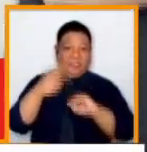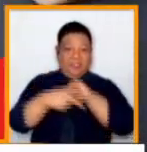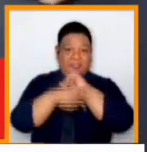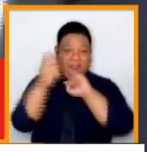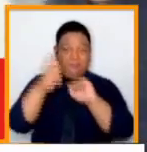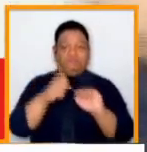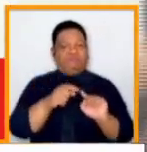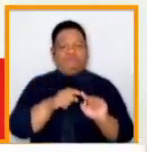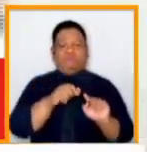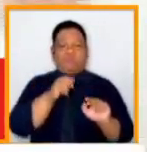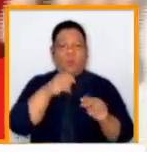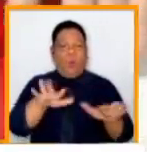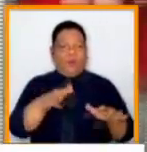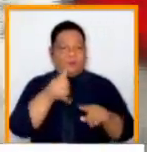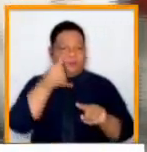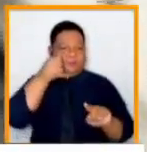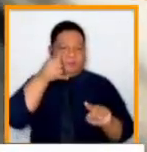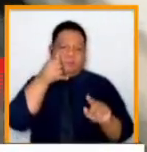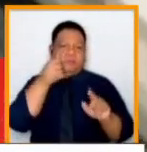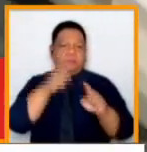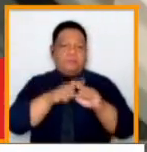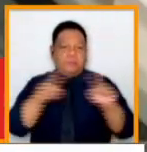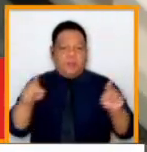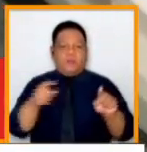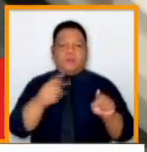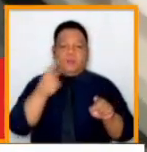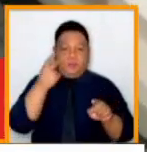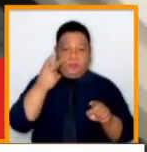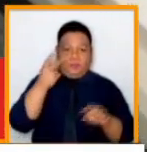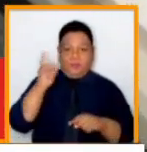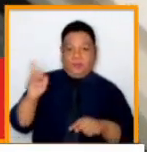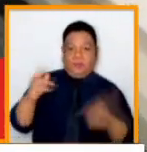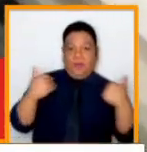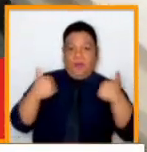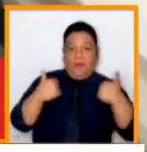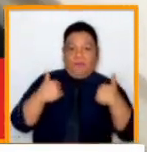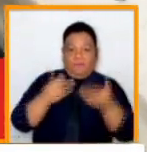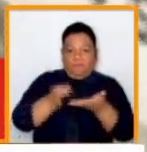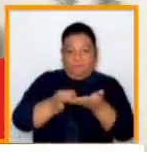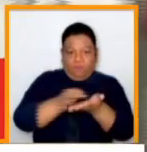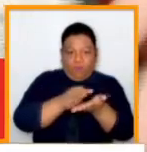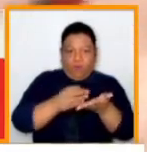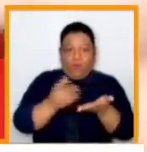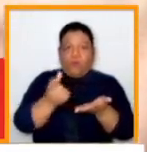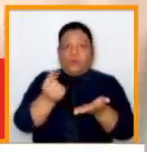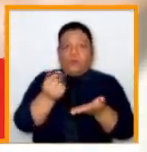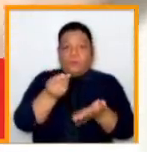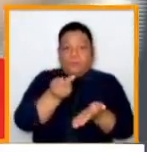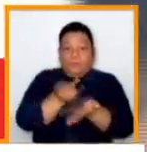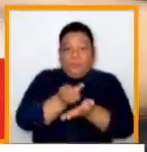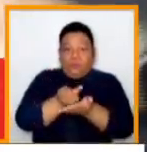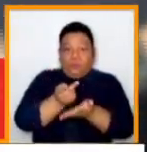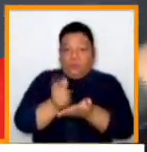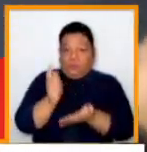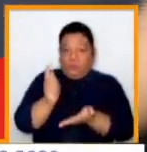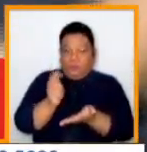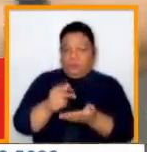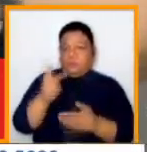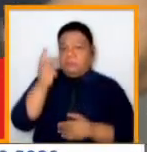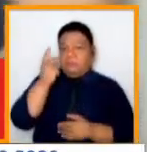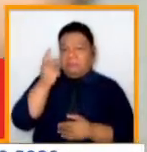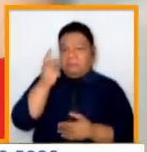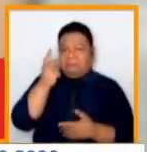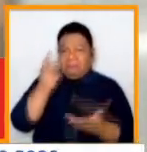sasakyan, ganito yung kanilang nakita. May mga barya at 20 pesos na papel malapit doon sa kanilang plaka na sa tingin nila nilagay ng mga kawatan